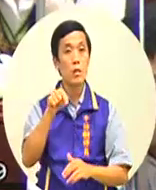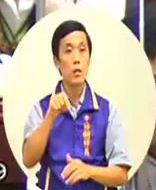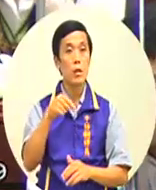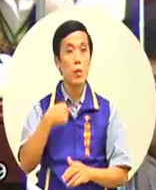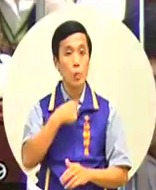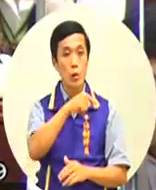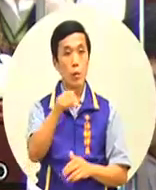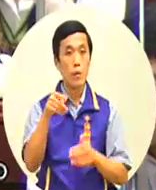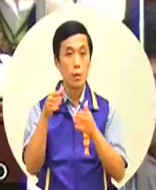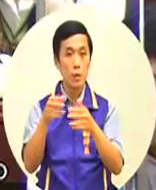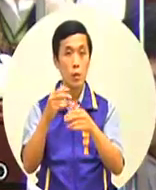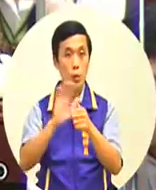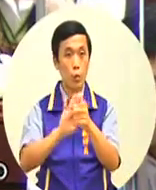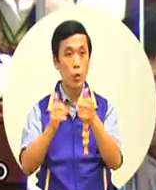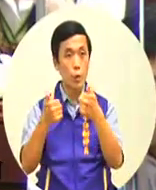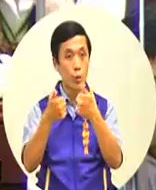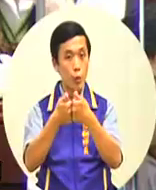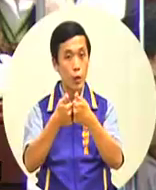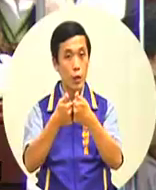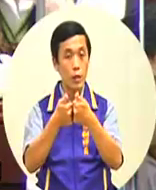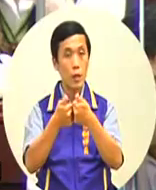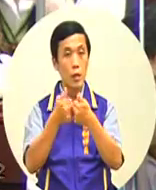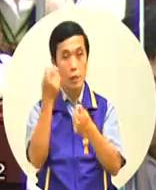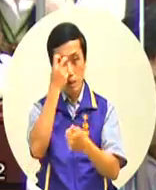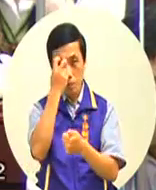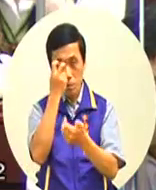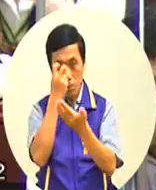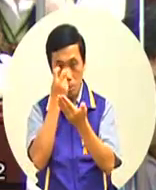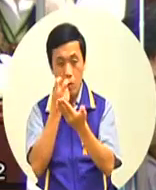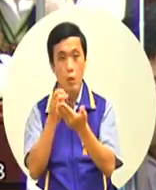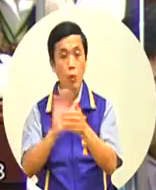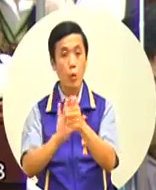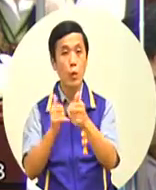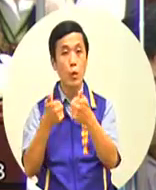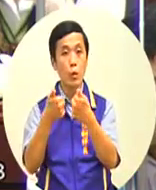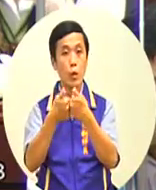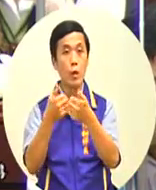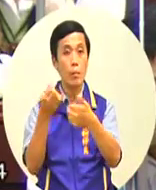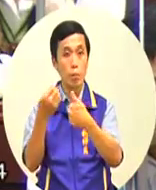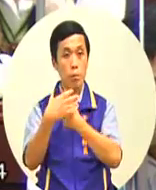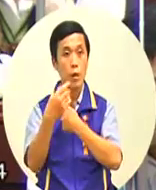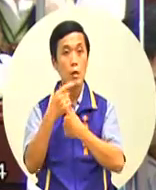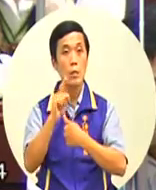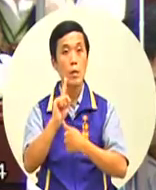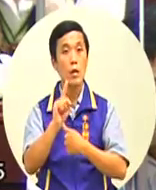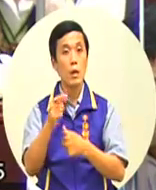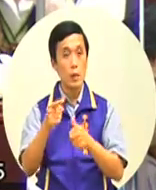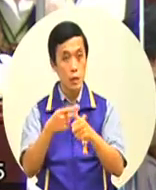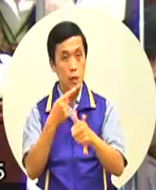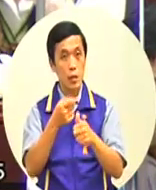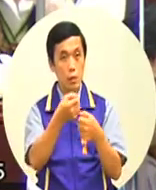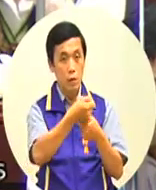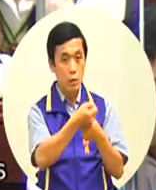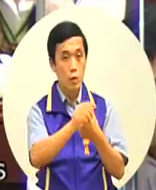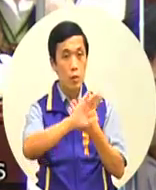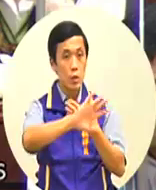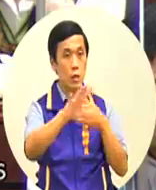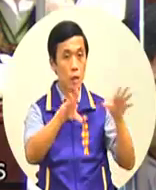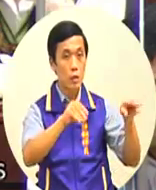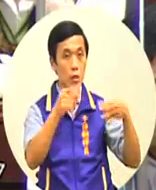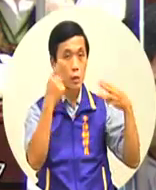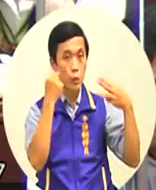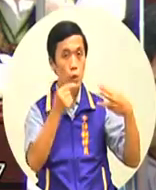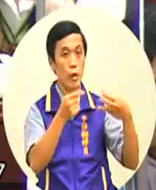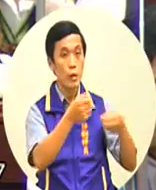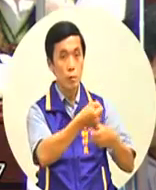为我们在这个委员会审查的时候也委员会也告诉我们说希望可以先争取其他资源。那我们也提，我